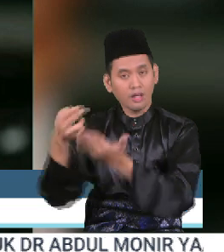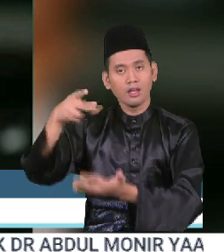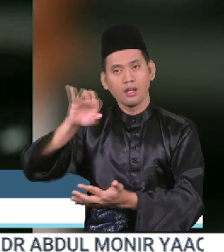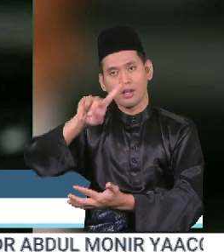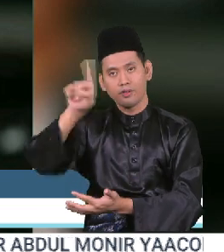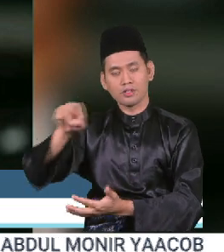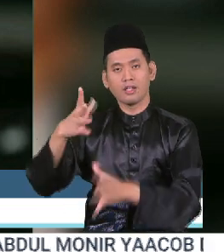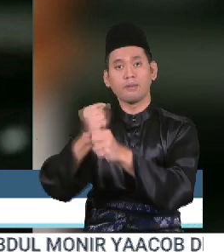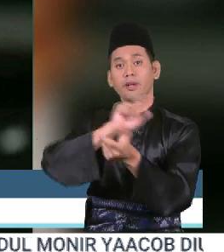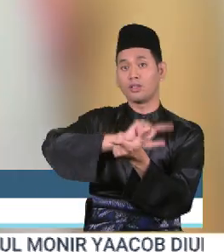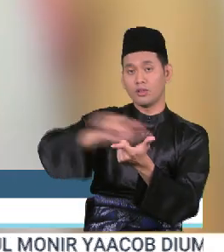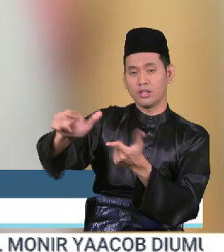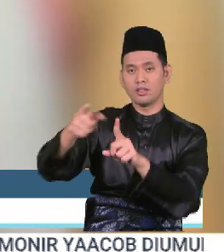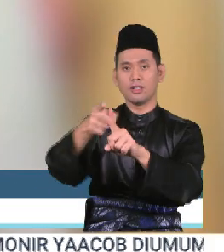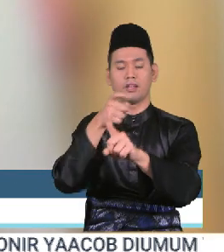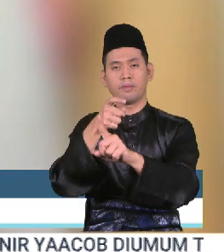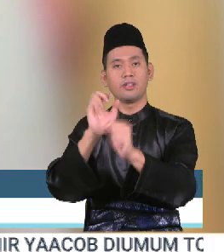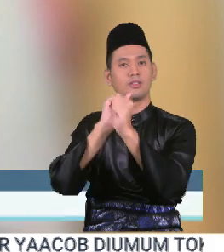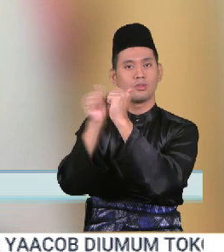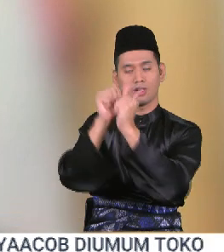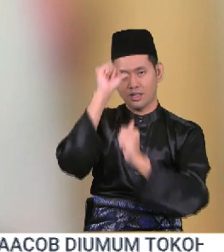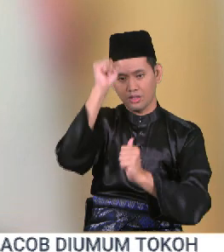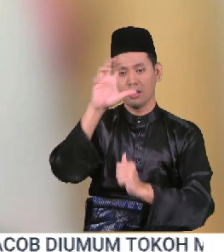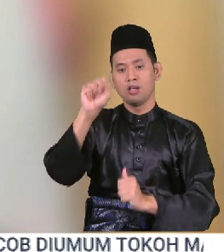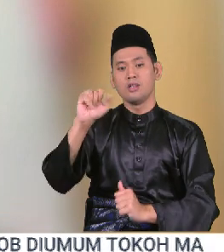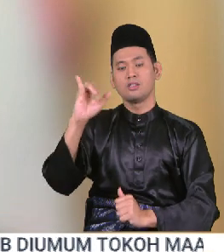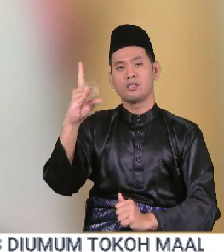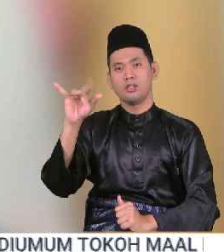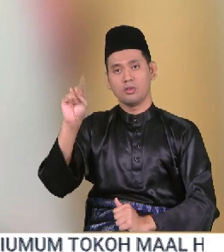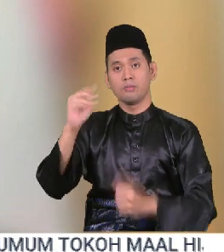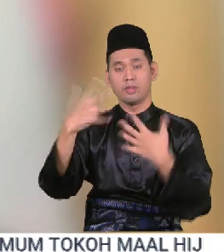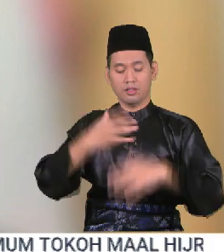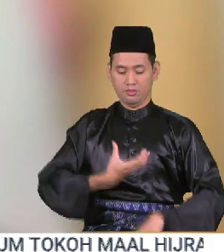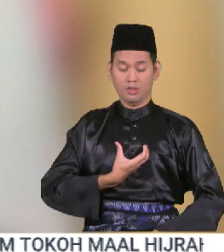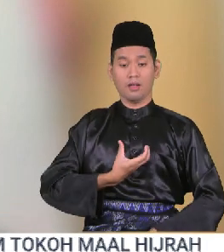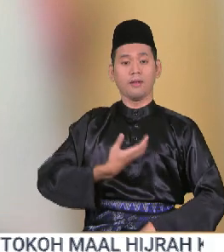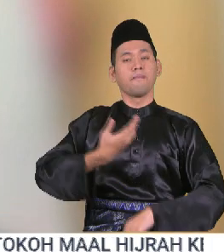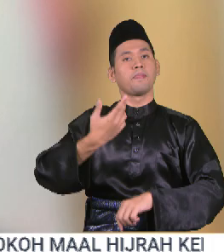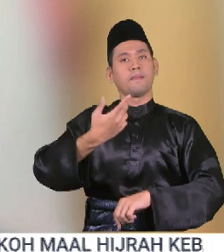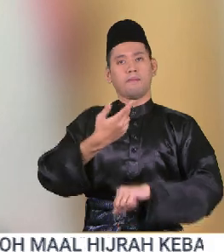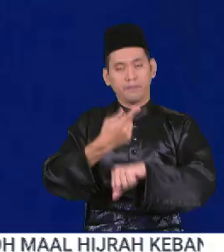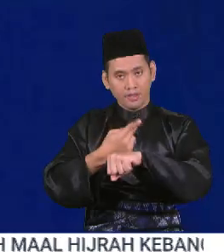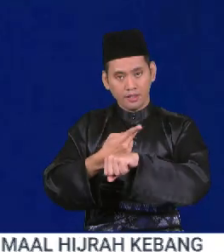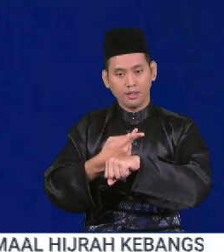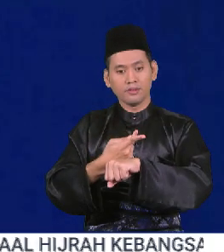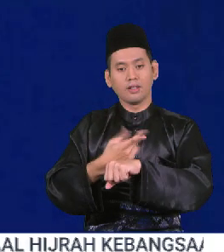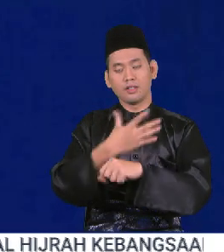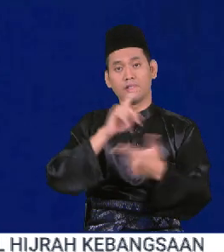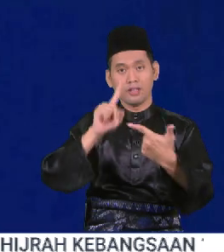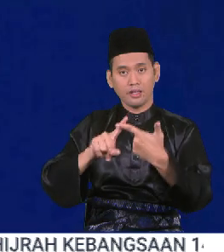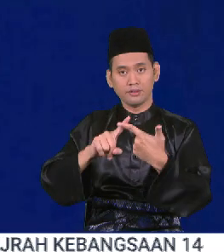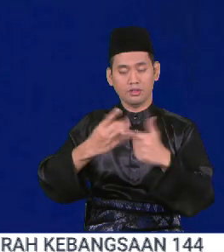telah mendapat kelulusan pihak berkuasa Sukan India. Sindhu turut pernah memenangi pengat perak pada Olimpik Rio 2016 dan